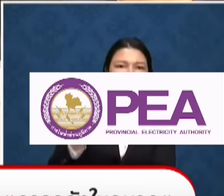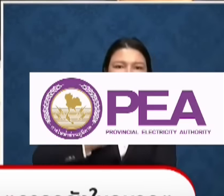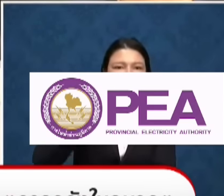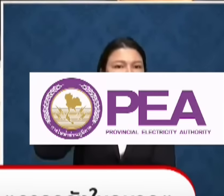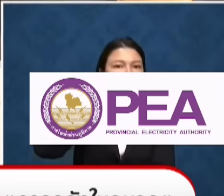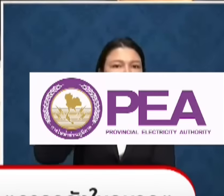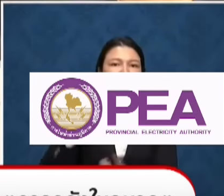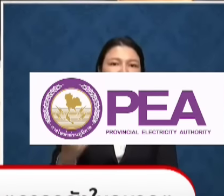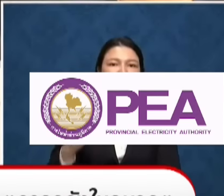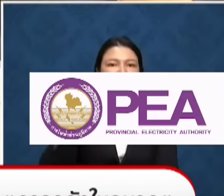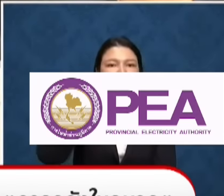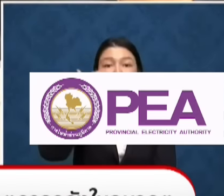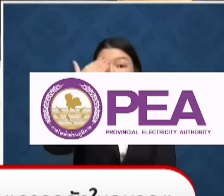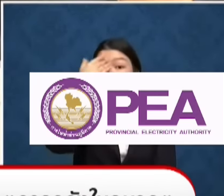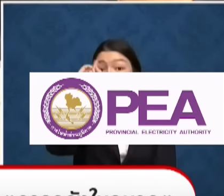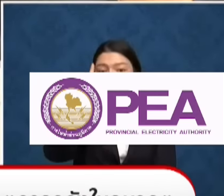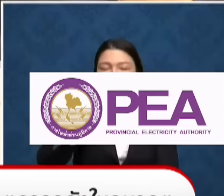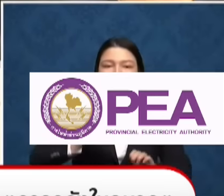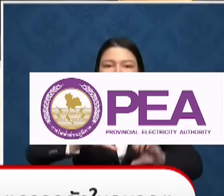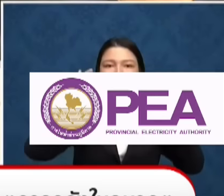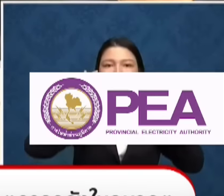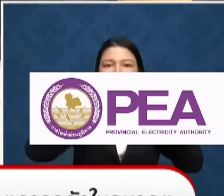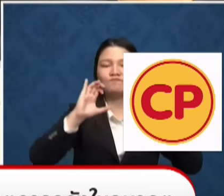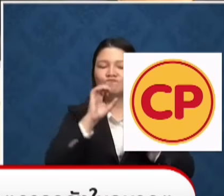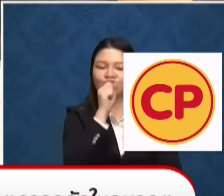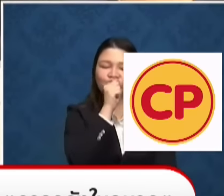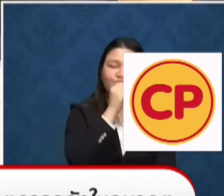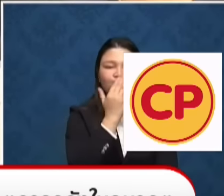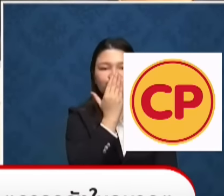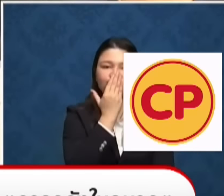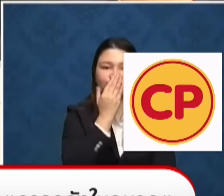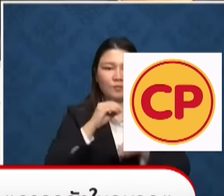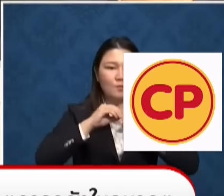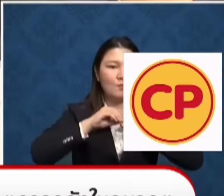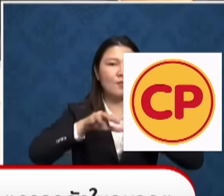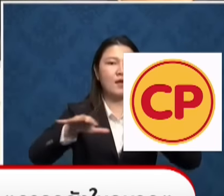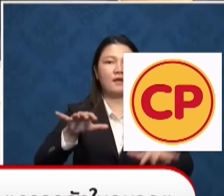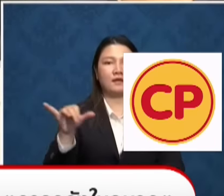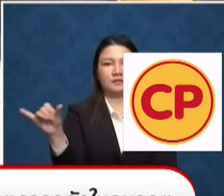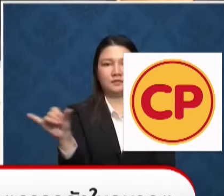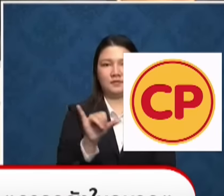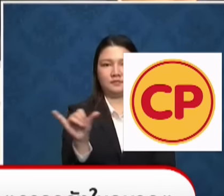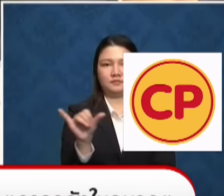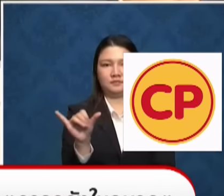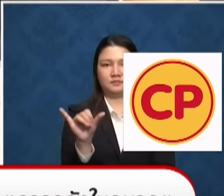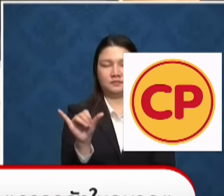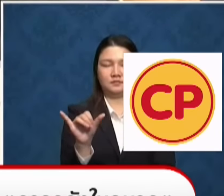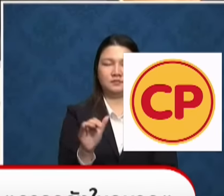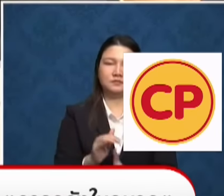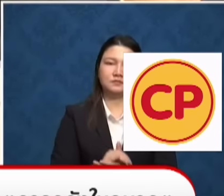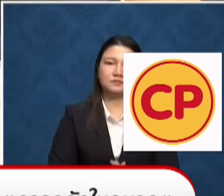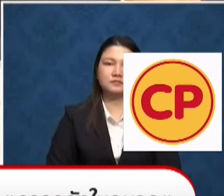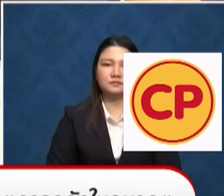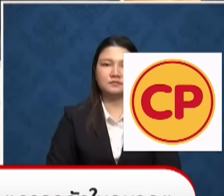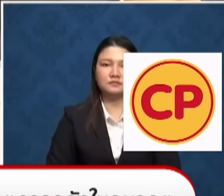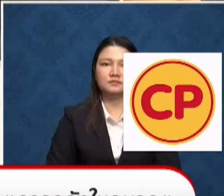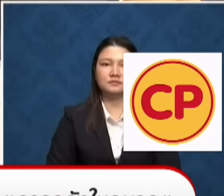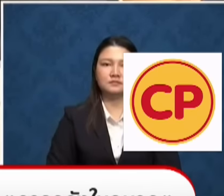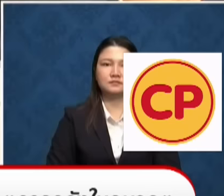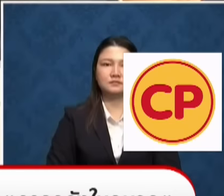วนเท่าไหร่เพราะทางรัฐบาลไม่เคยเปิดเผยข้อมูลนี้ให้สาธารณชนได้ทราบ